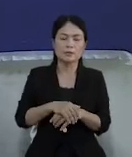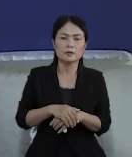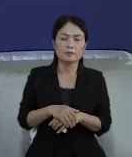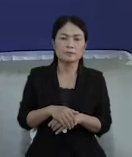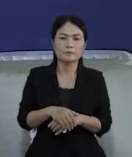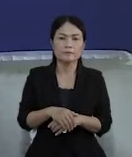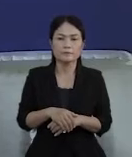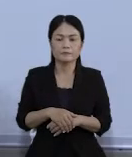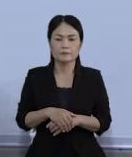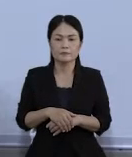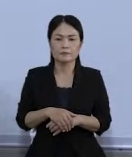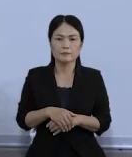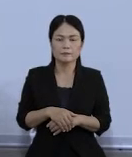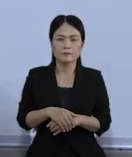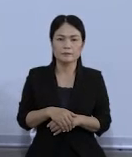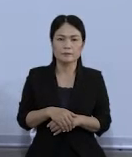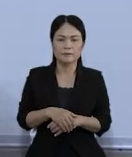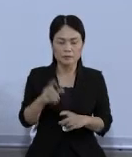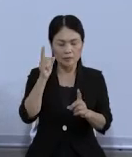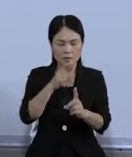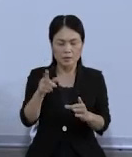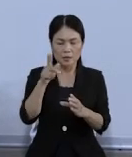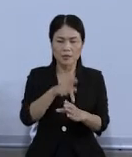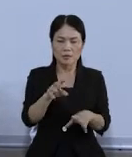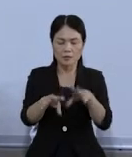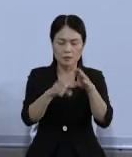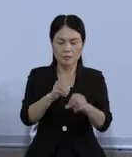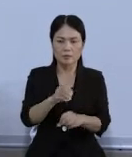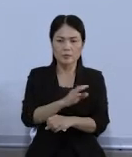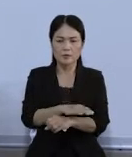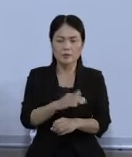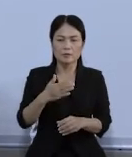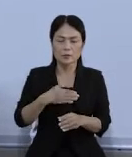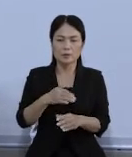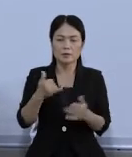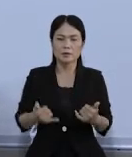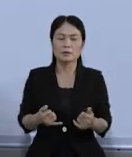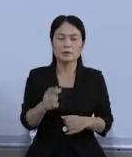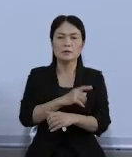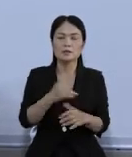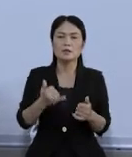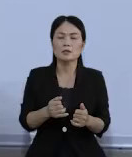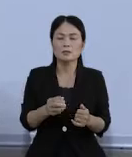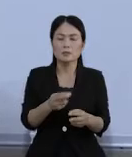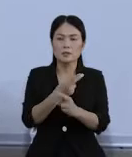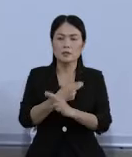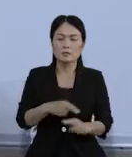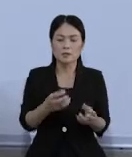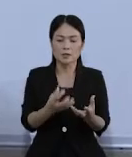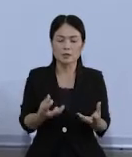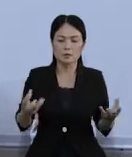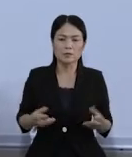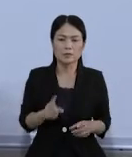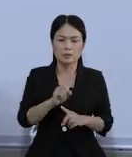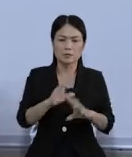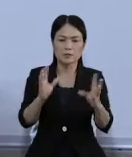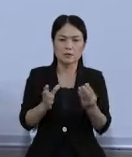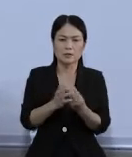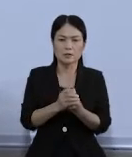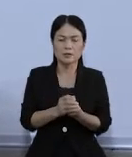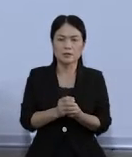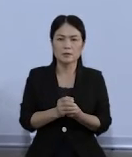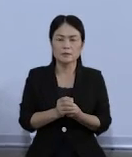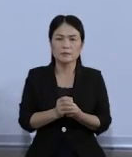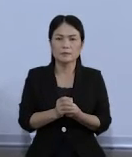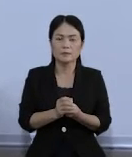Chà, nhưng chẳng đâm bây cho rùm sắc xa cho mùi nhạc rùm nơi thằng ngày ní xông con trìm trìm xong phải đẹp mùi chùm nuốn miền